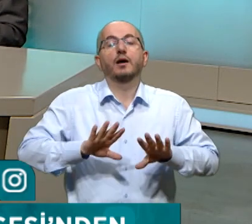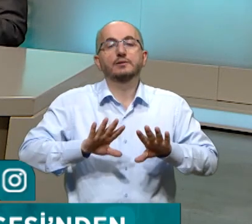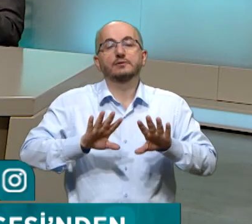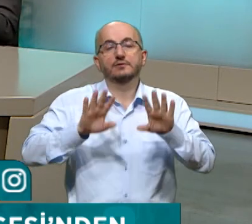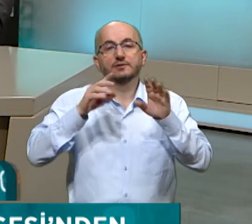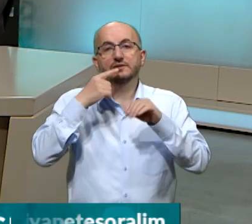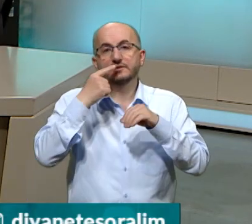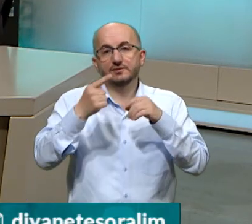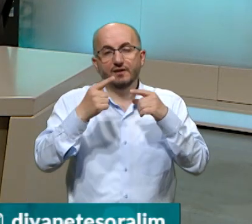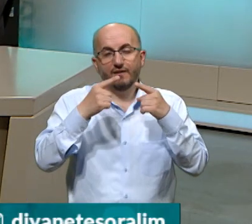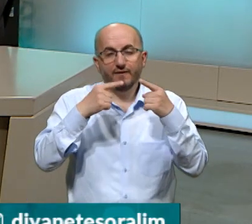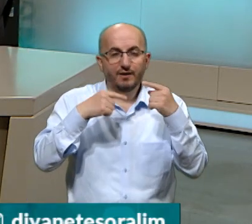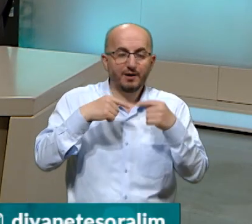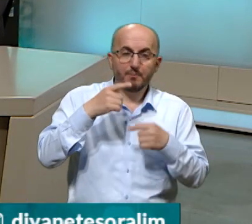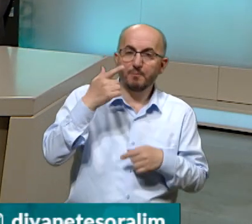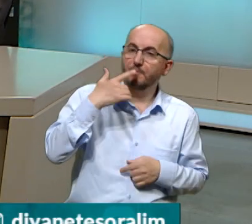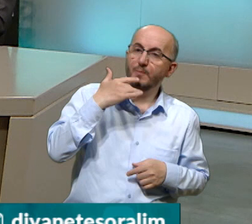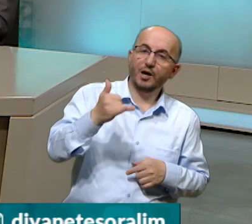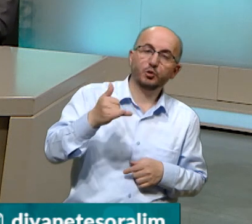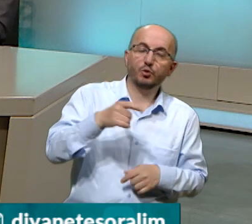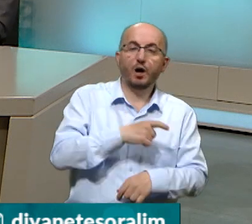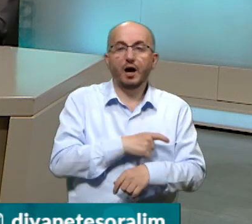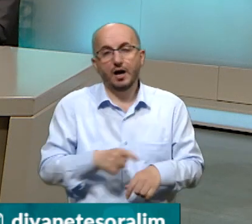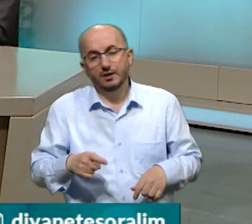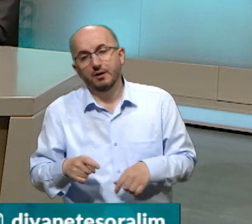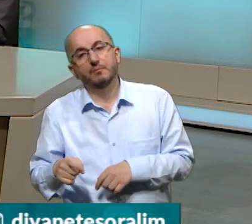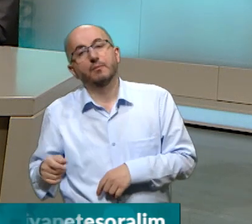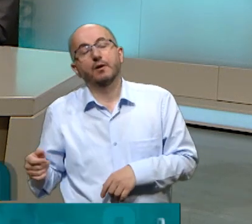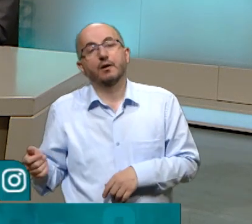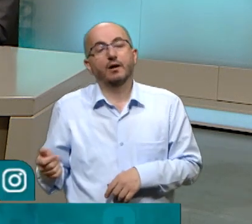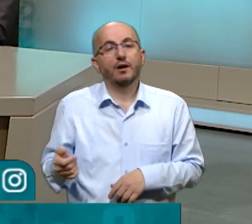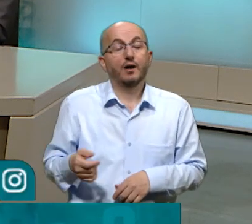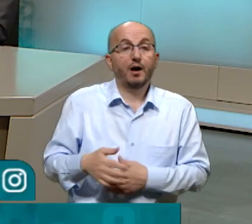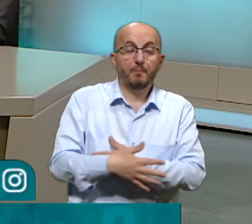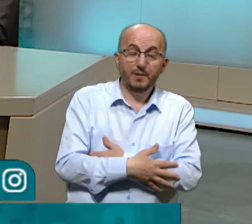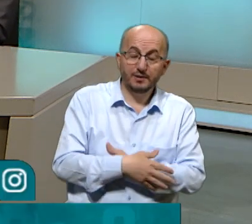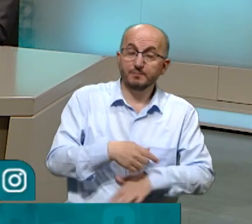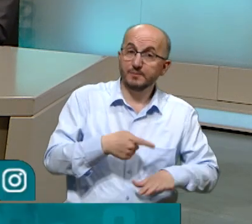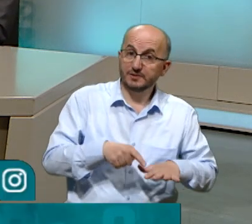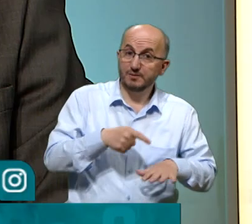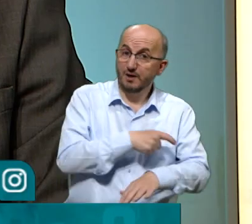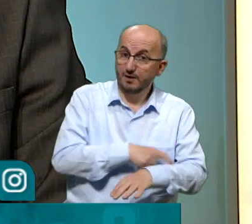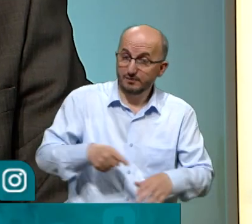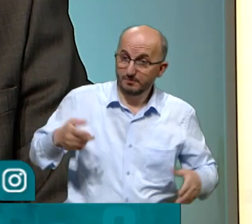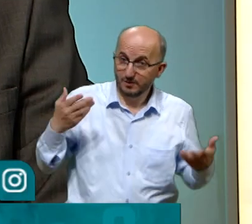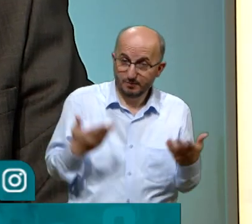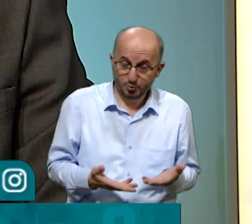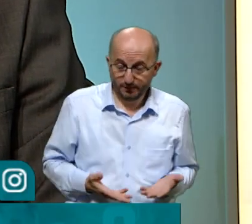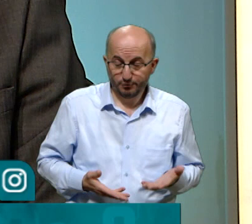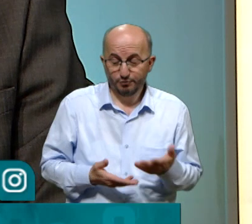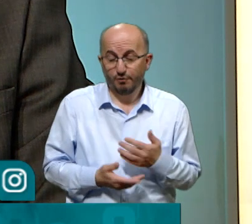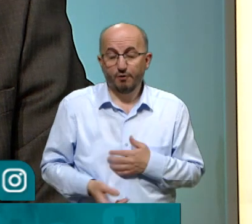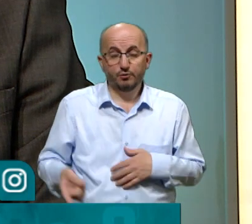ihtilaflı Onlarda bir kısmı mekruhtur bir kısmı harama hanbelîler ise bunu haram kabul ediyorlar Dolayısıyla